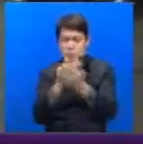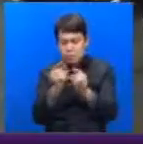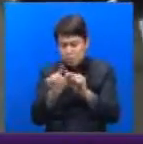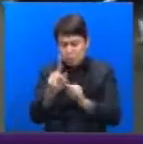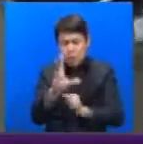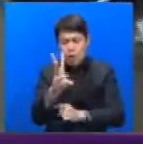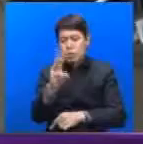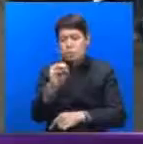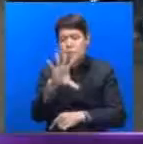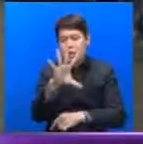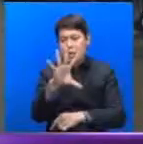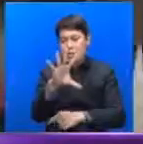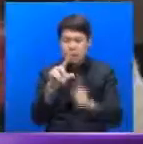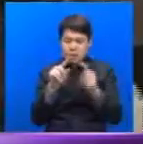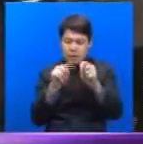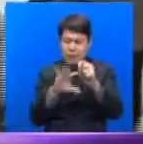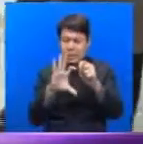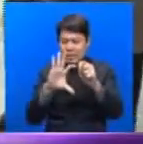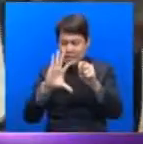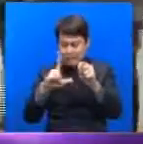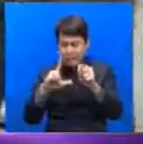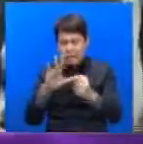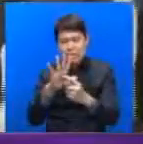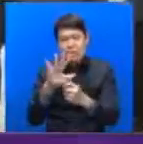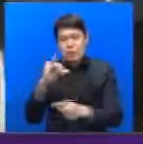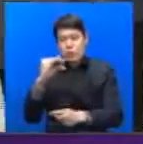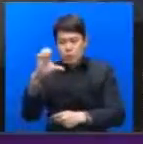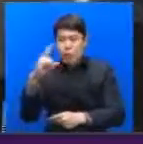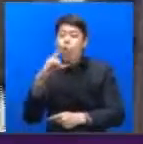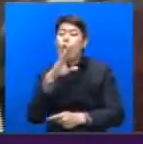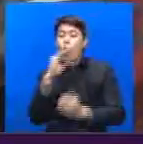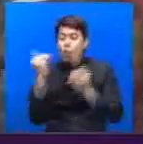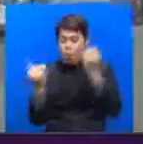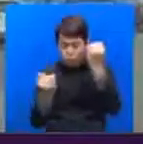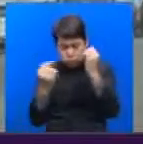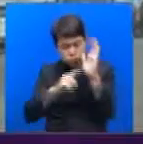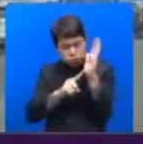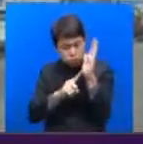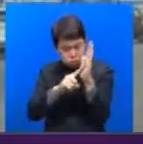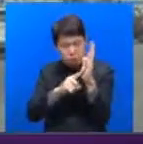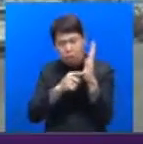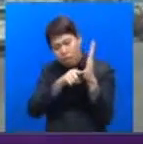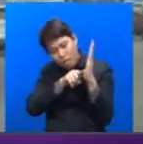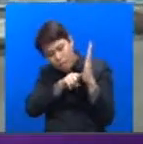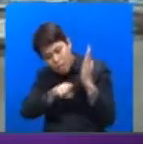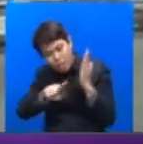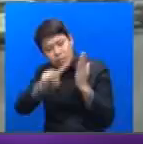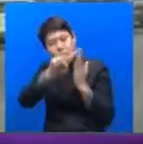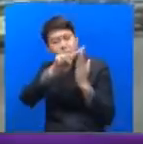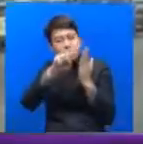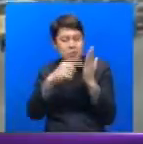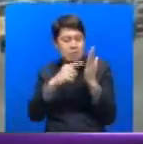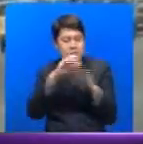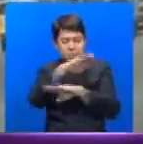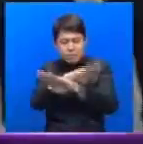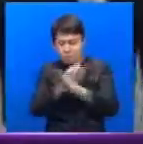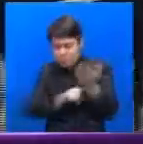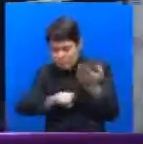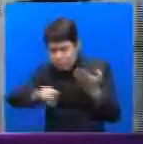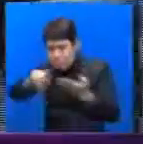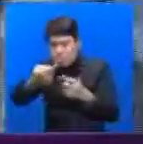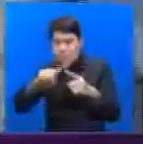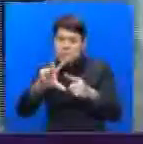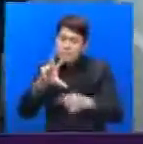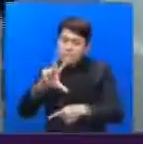65ตำบลไชโยอำเภอไชโยทำให้รถที่จะเดินทางขึ้นเหนือต้องเลี่ยงเส้นทางแยกอ่างทองไปตามถนน